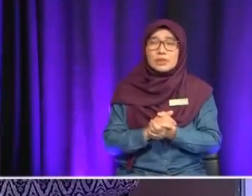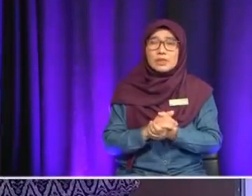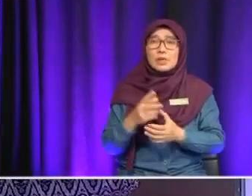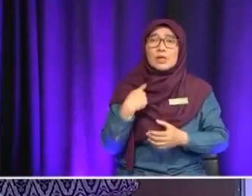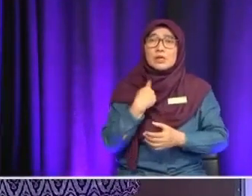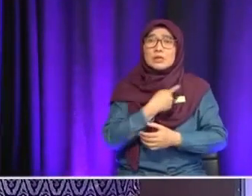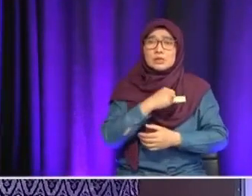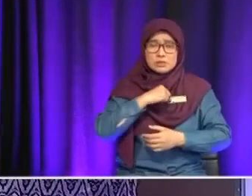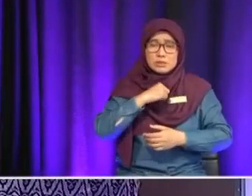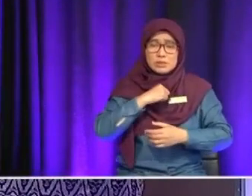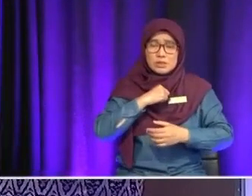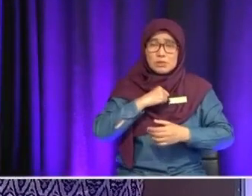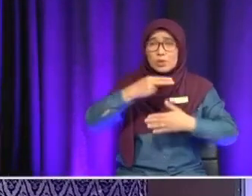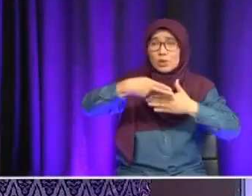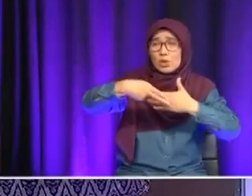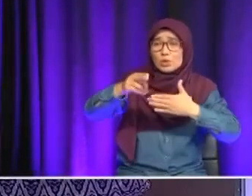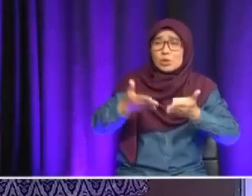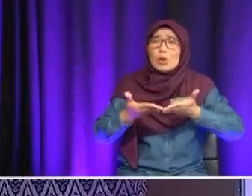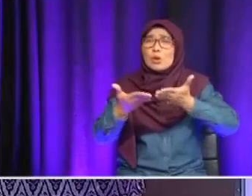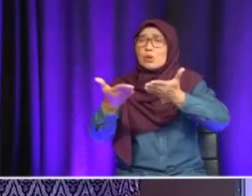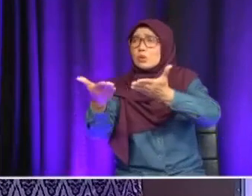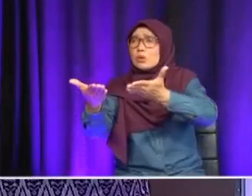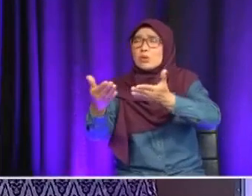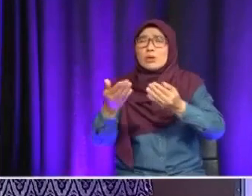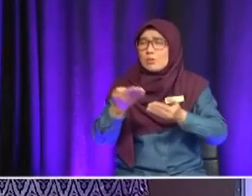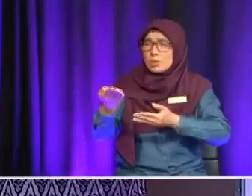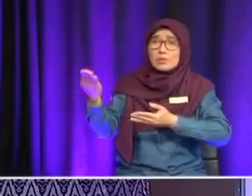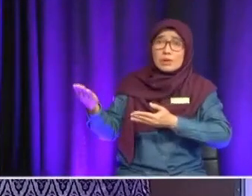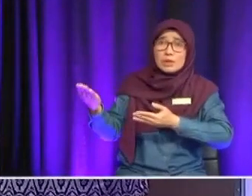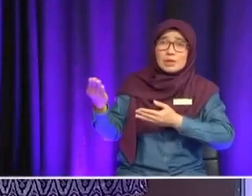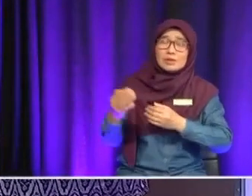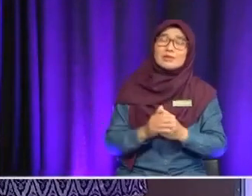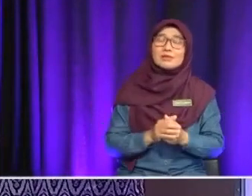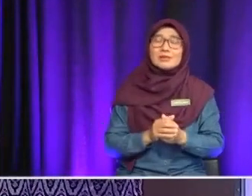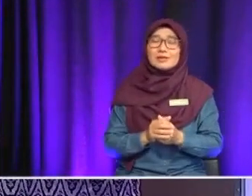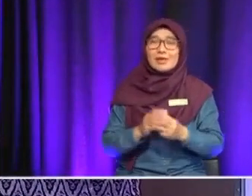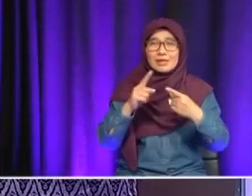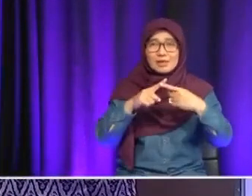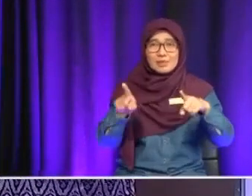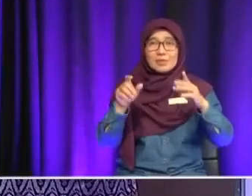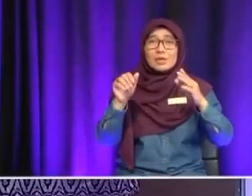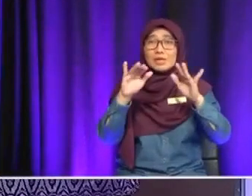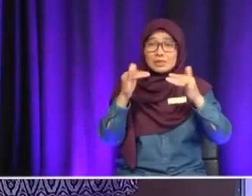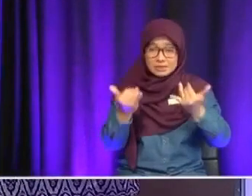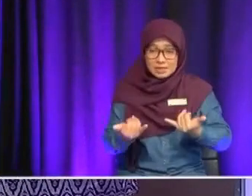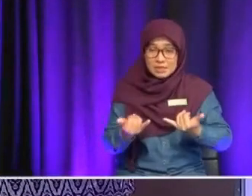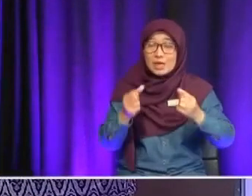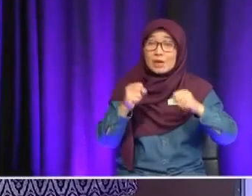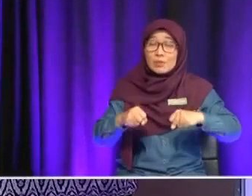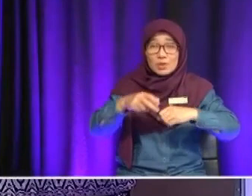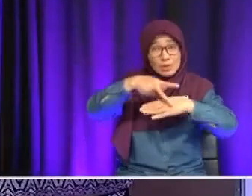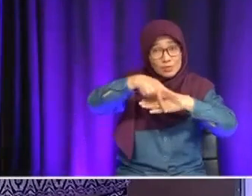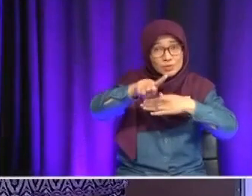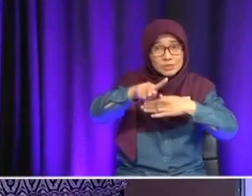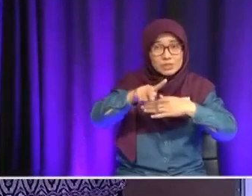kita sendiri yang kena kita kena sendiri keluar, yang kena, kena keluar hantar. Kena hantar. Maunya kita duduk di Johor nak hantar barang di Perlis